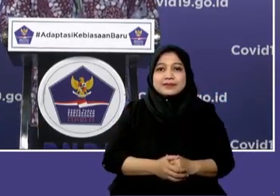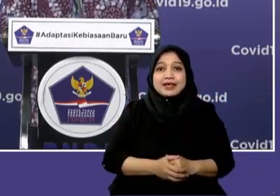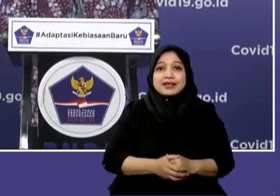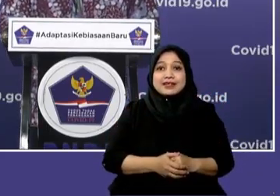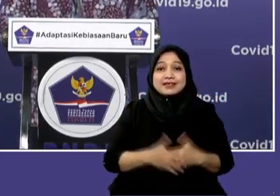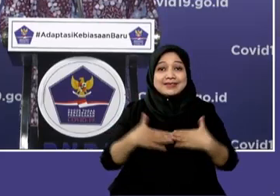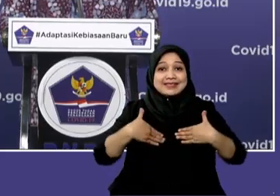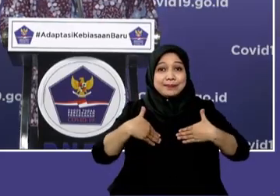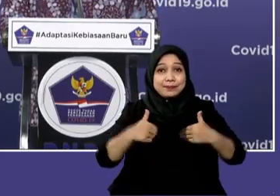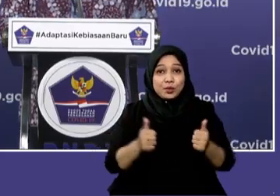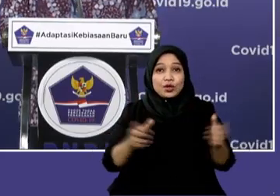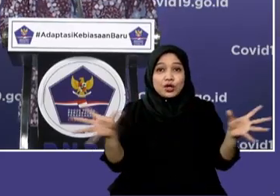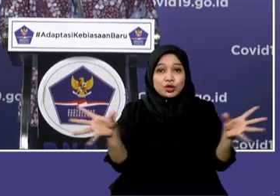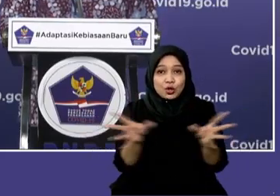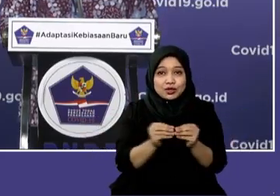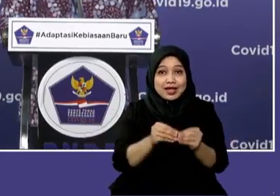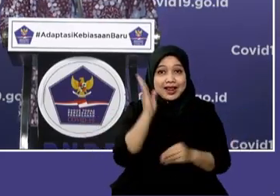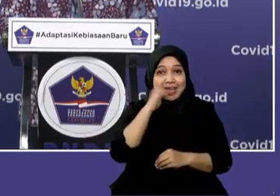ini adalah